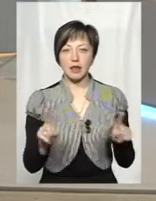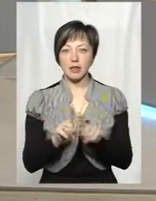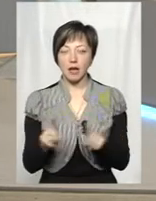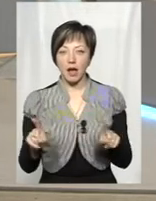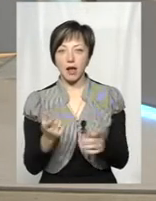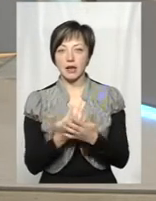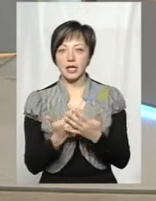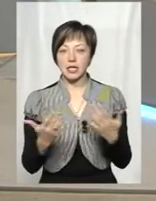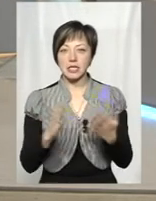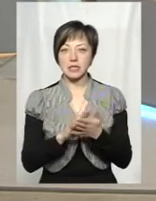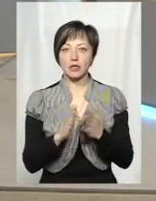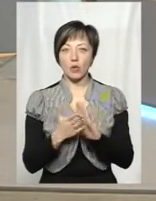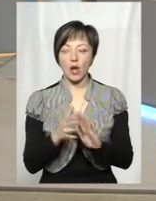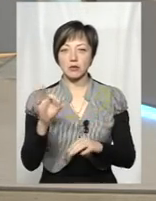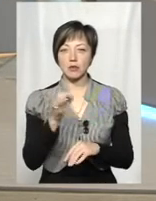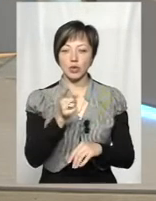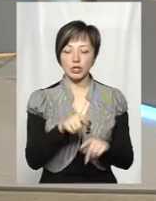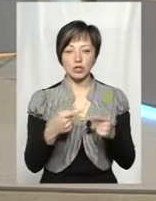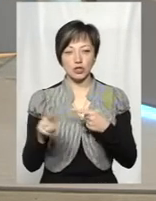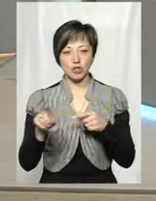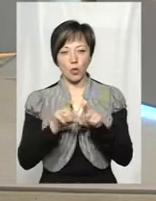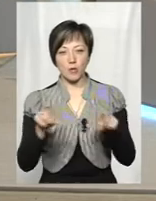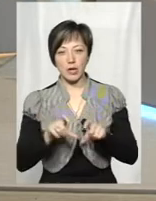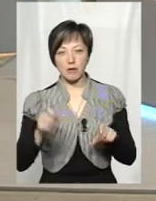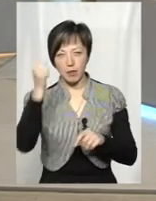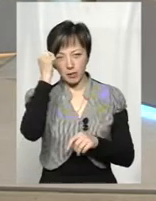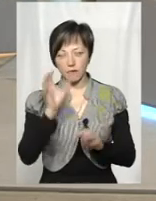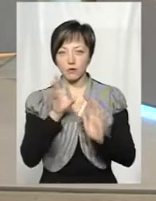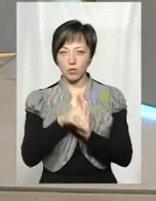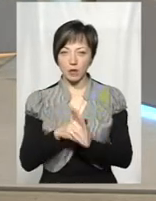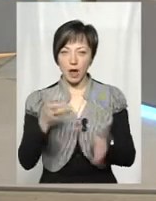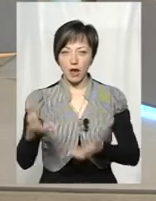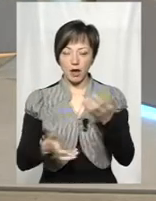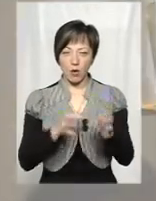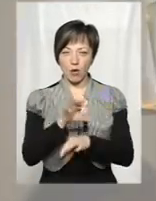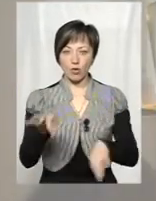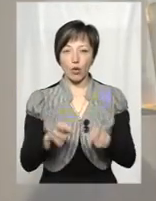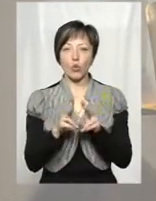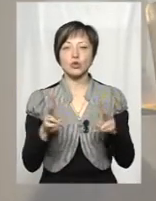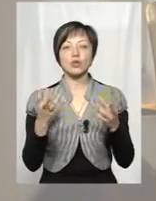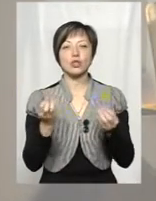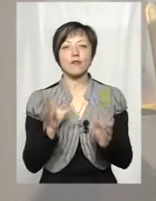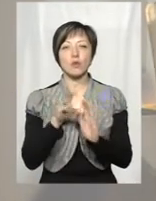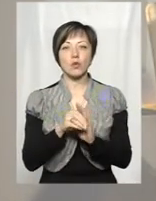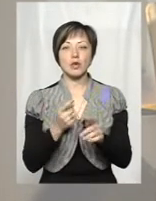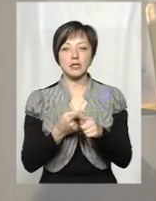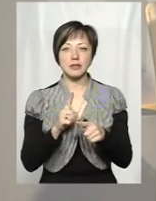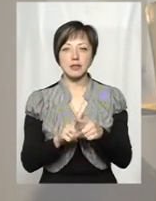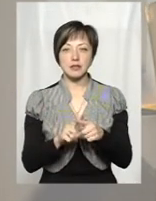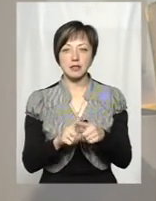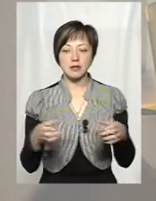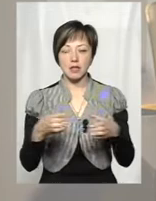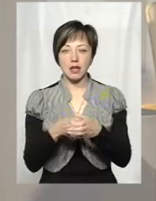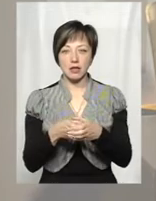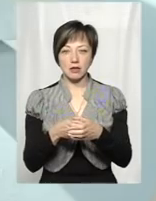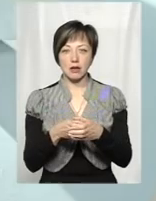різні ситуації щодо тих чи інших об'єктів і пам'яток, в тому числі археології. А хто ще входить в ці в склад цих